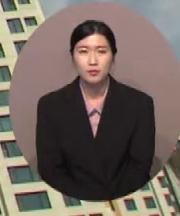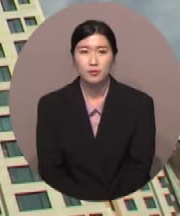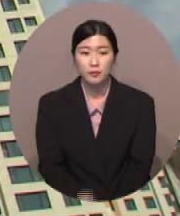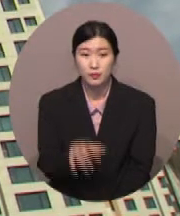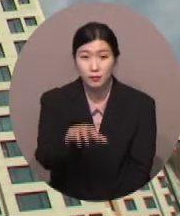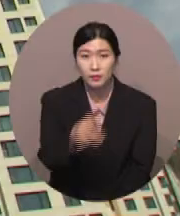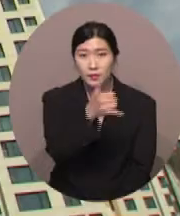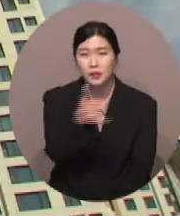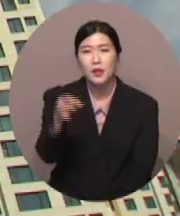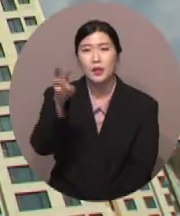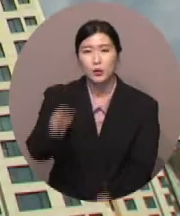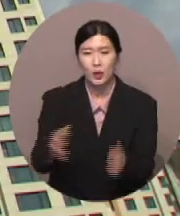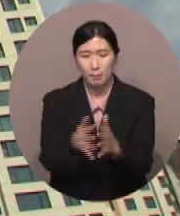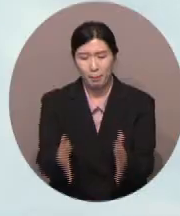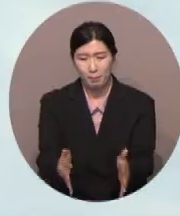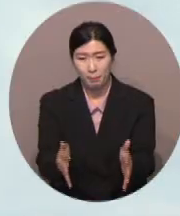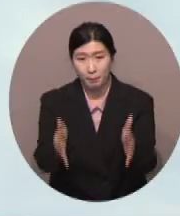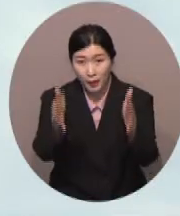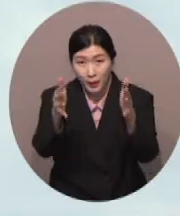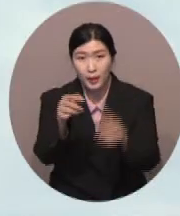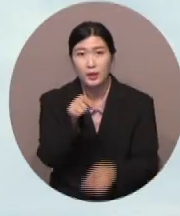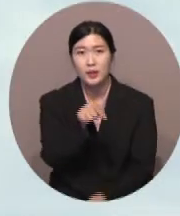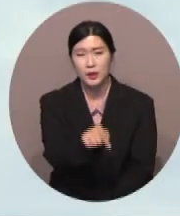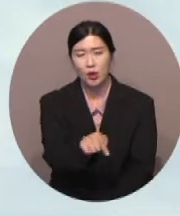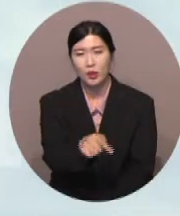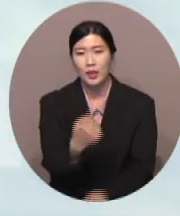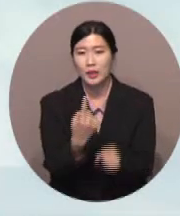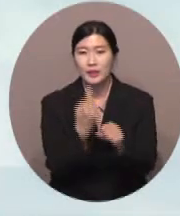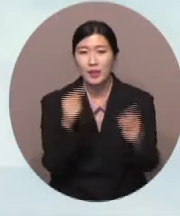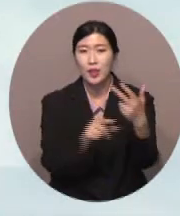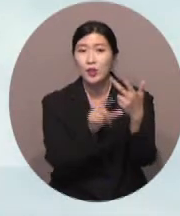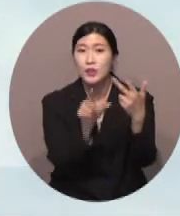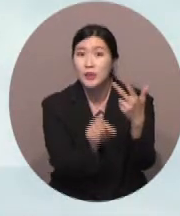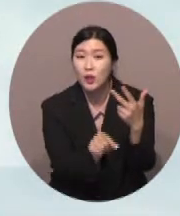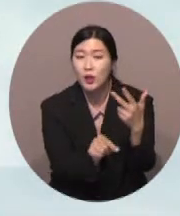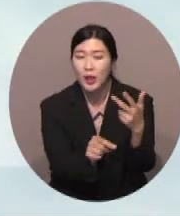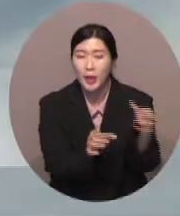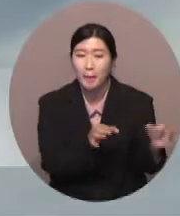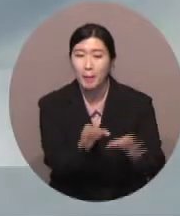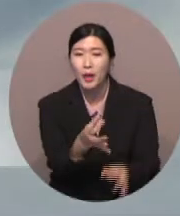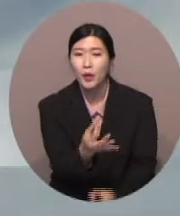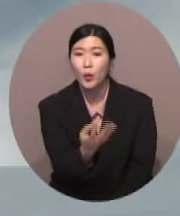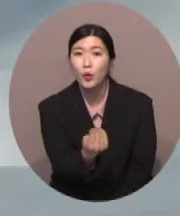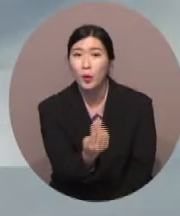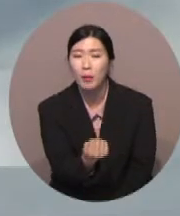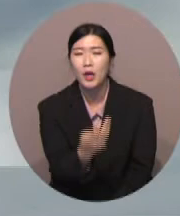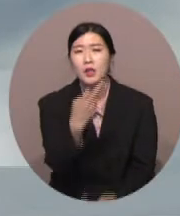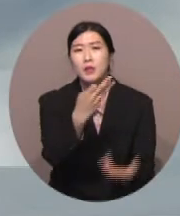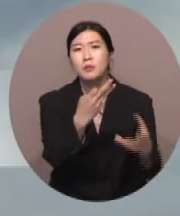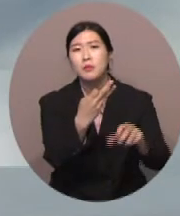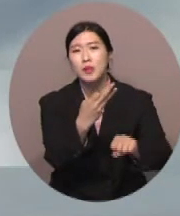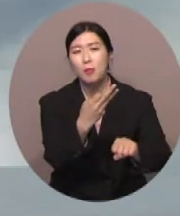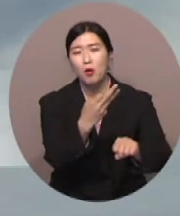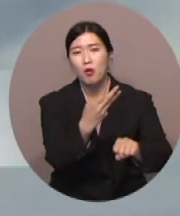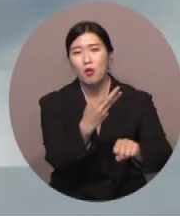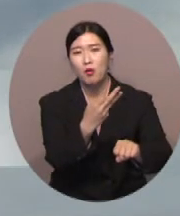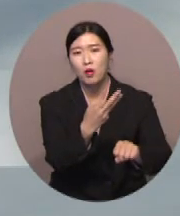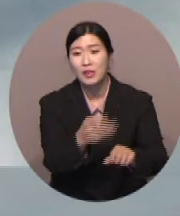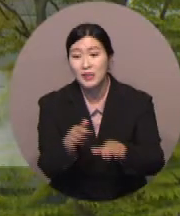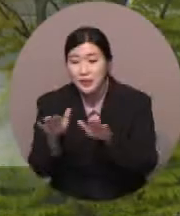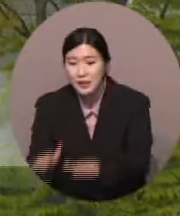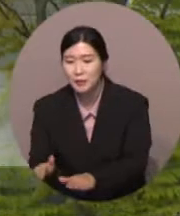세종시 대평동의 한 아파트. 지난해 7월 공급 면적 128제곱미터 기준 최고 13억 8,500만 원에